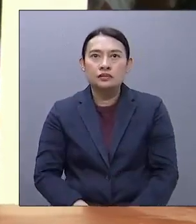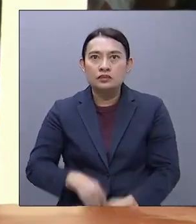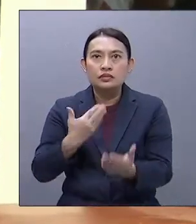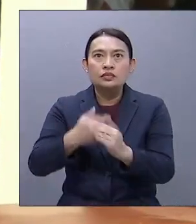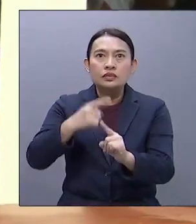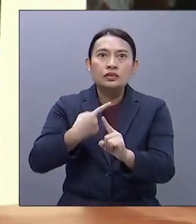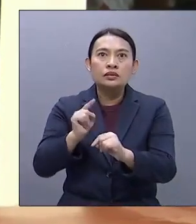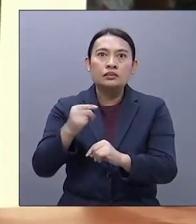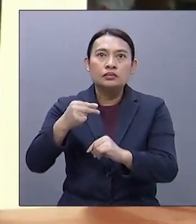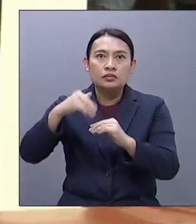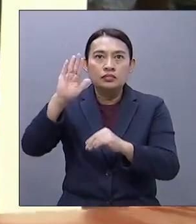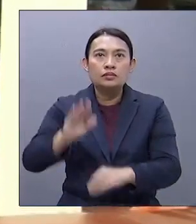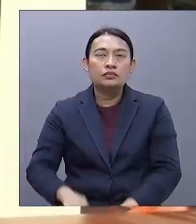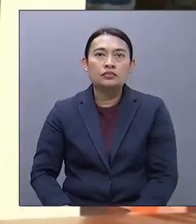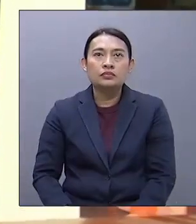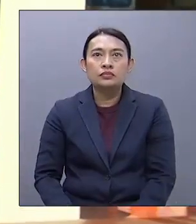หมื่นปลายอ่ะ